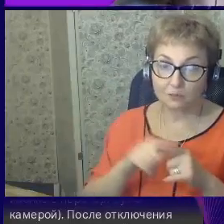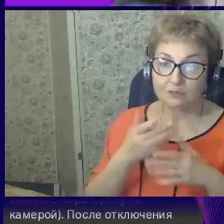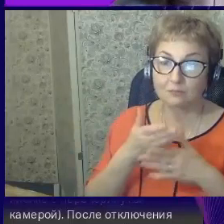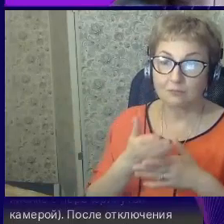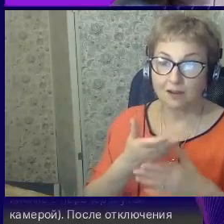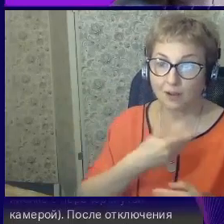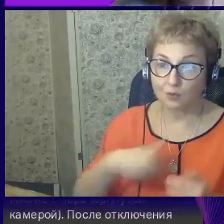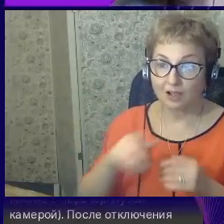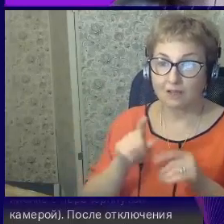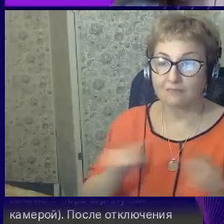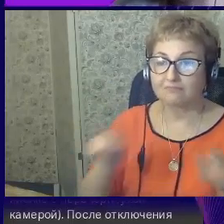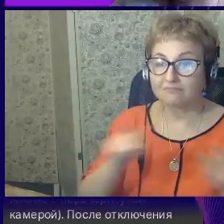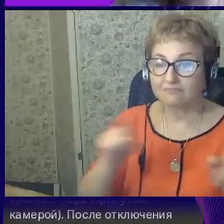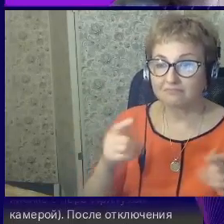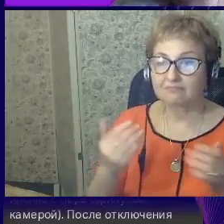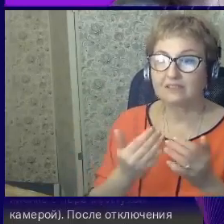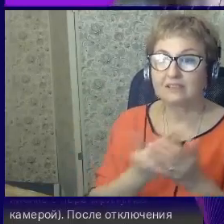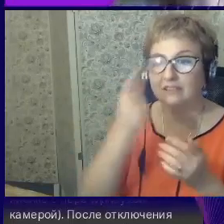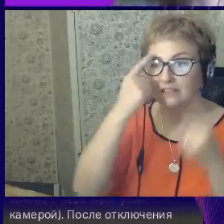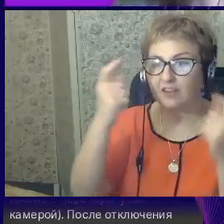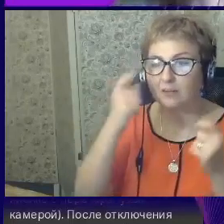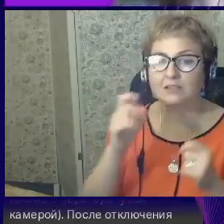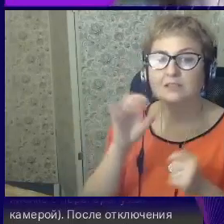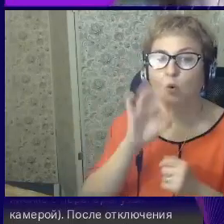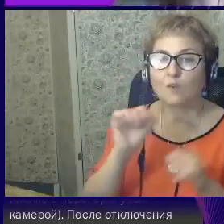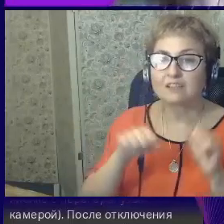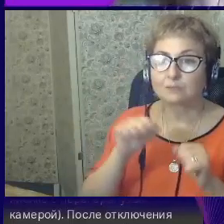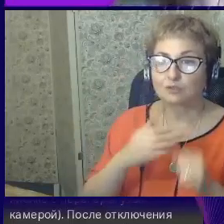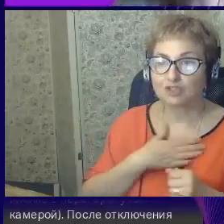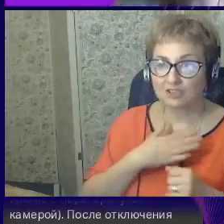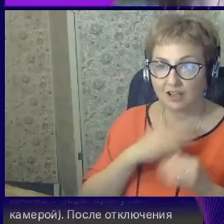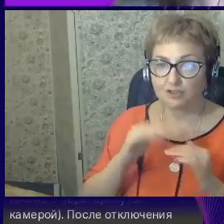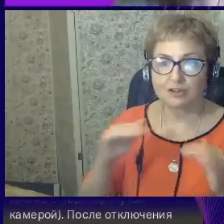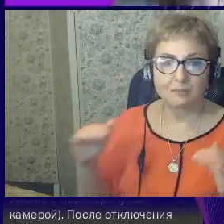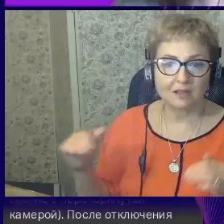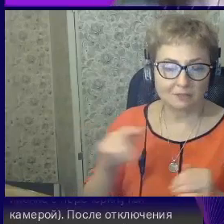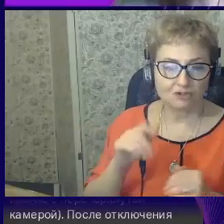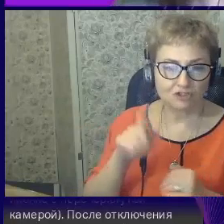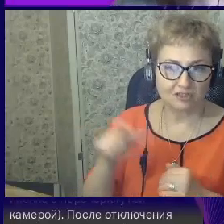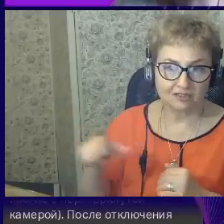которые помогают нам распространять информацию о возможностях наших подопечных.